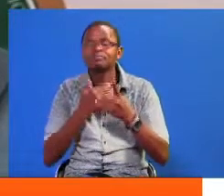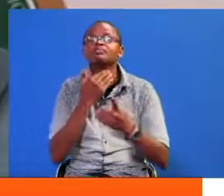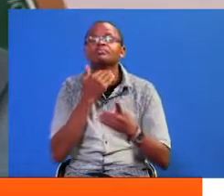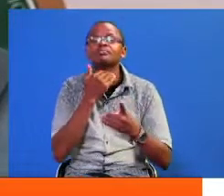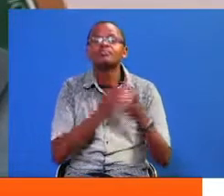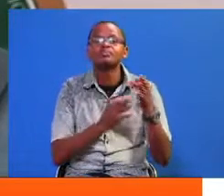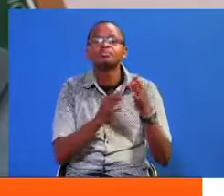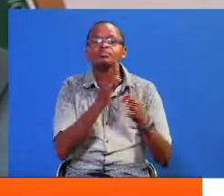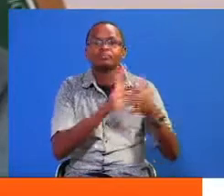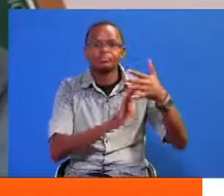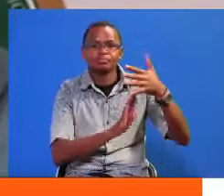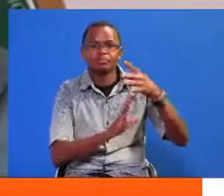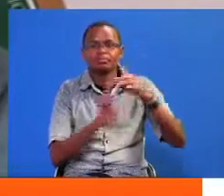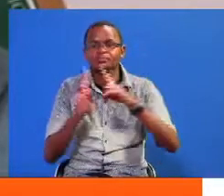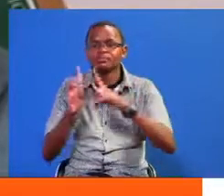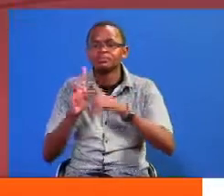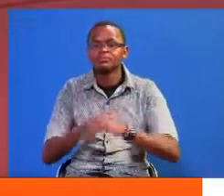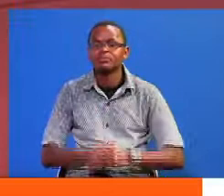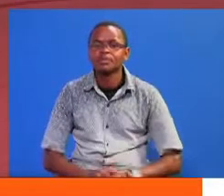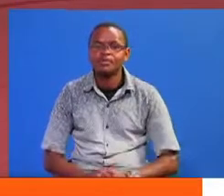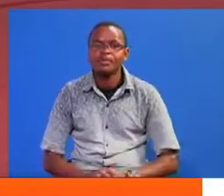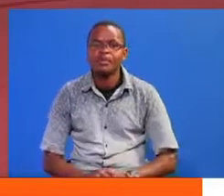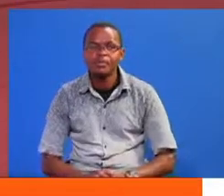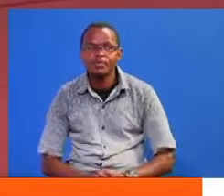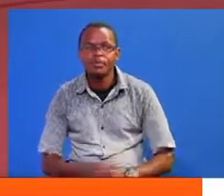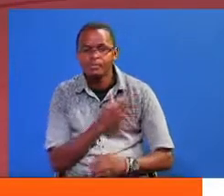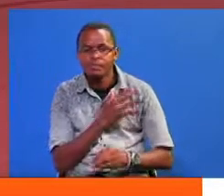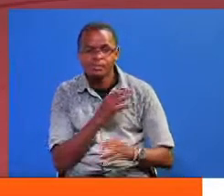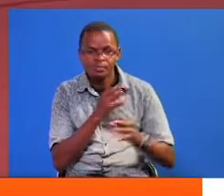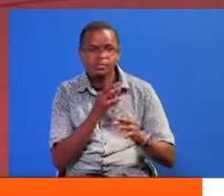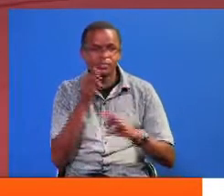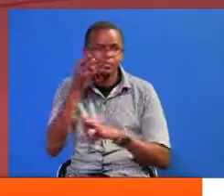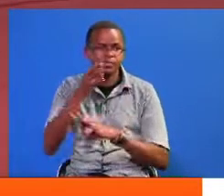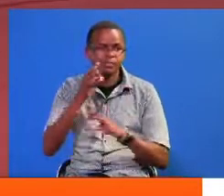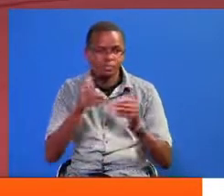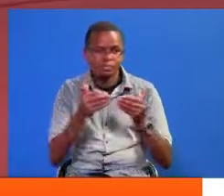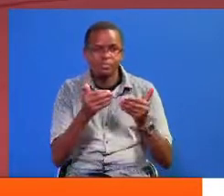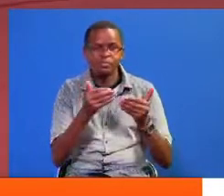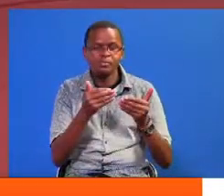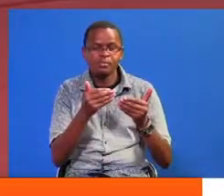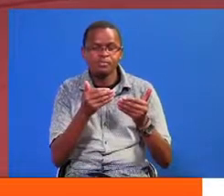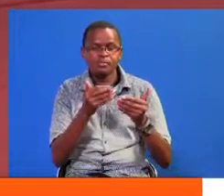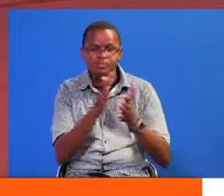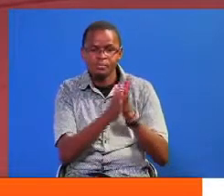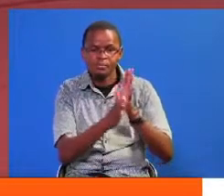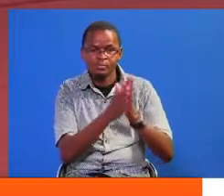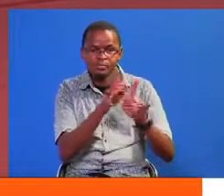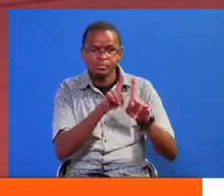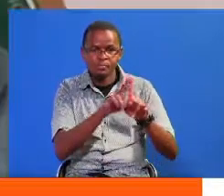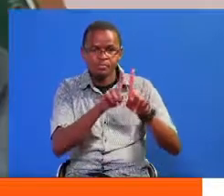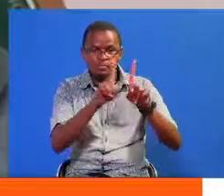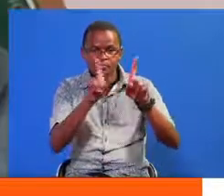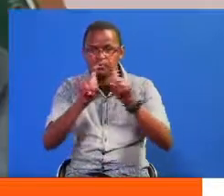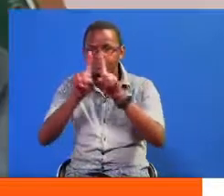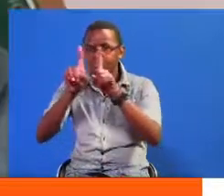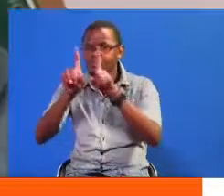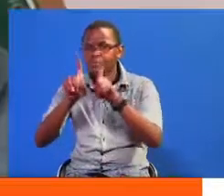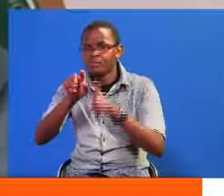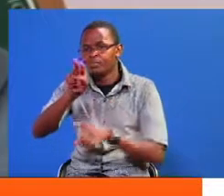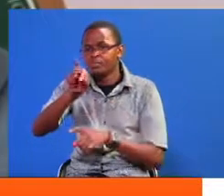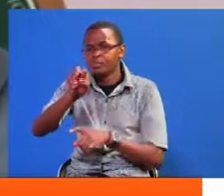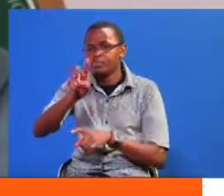kuwa jaji mkuu. And if I go any further, I'll be giving you the answer. Bila shaka baadhi ya maswali yake Jaji